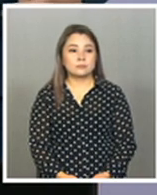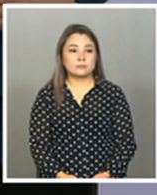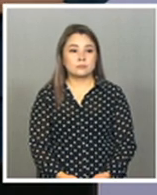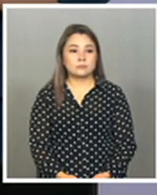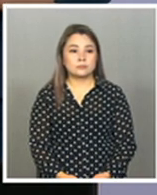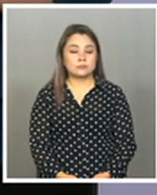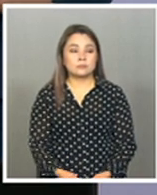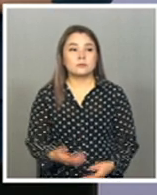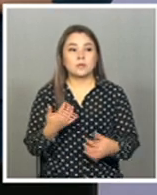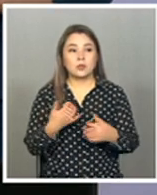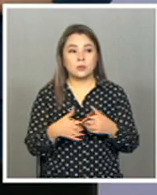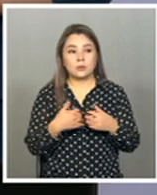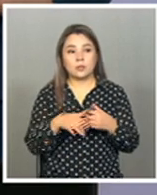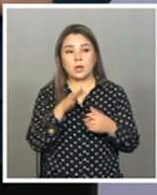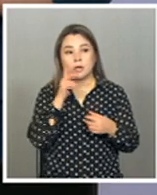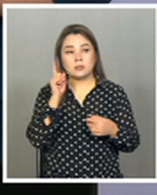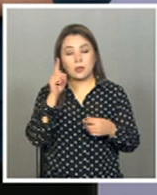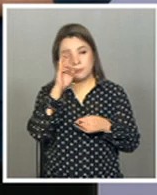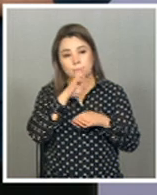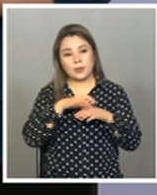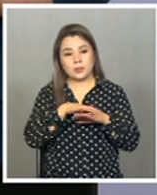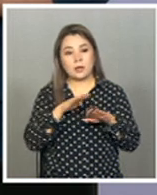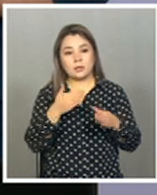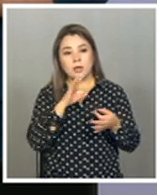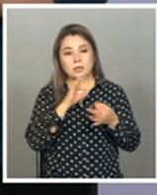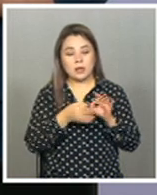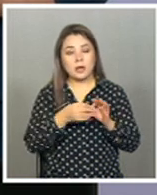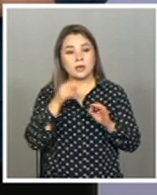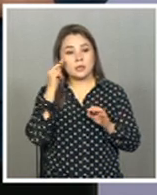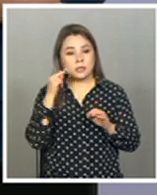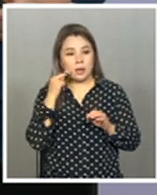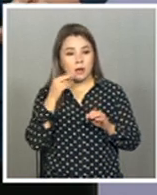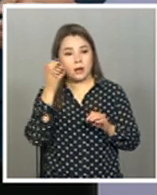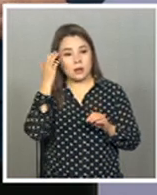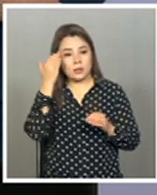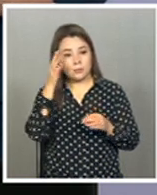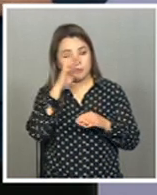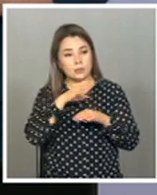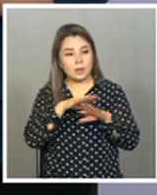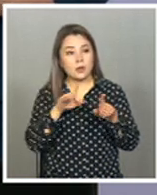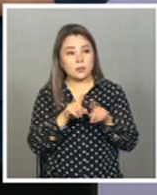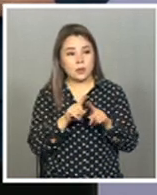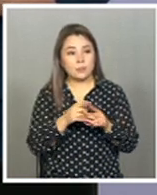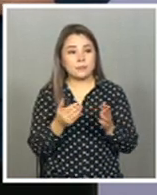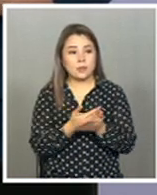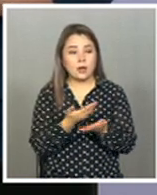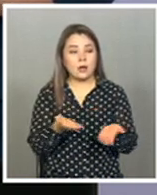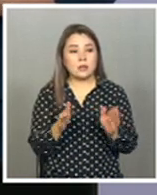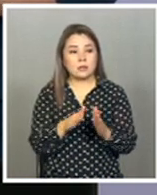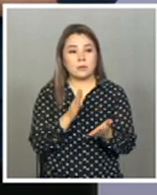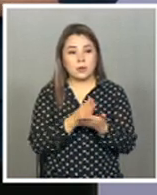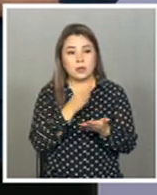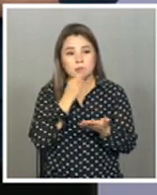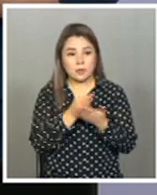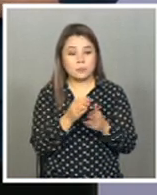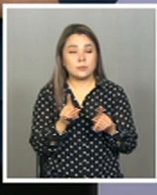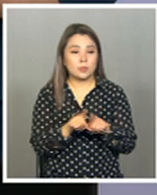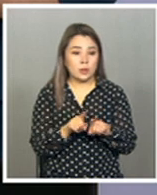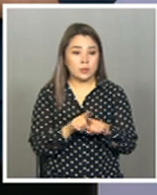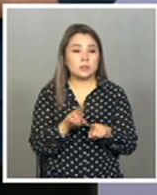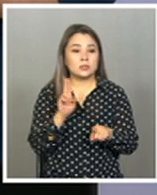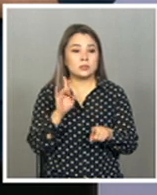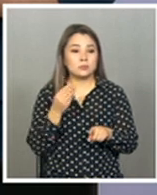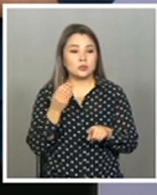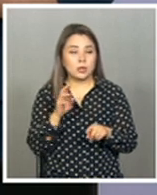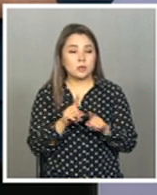Орта ғасырлық мемлекеттер туралы Қытай, араб деректемелері бірқатар мәліметтер қалдырған. Сол сияқты Қыпшақ хандығы